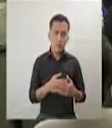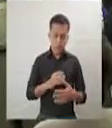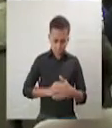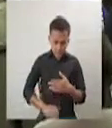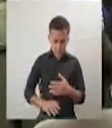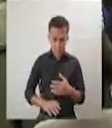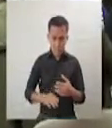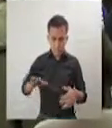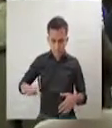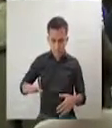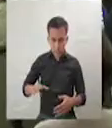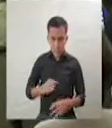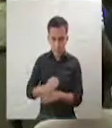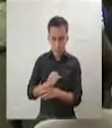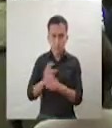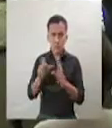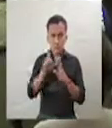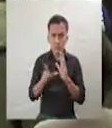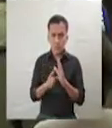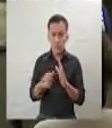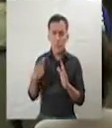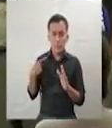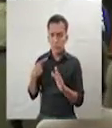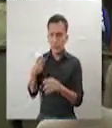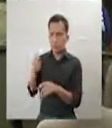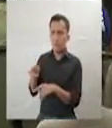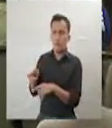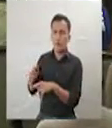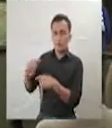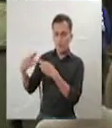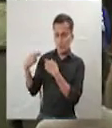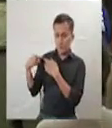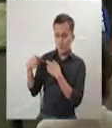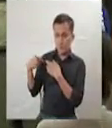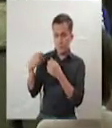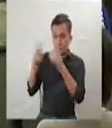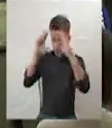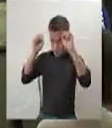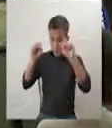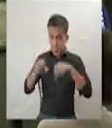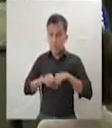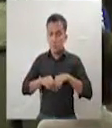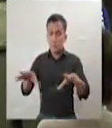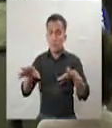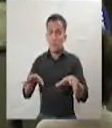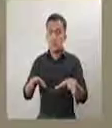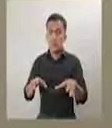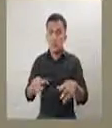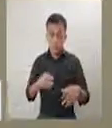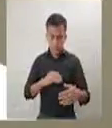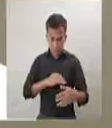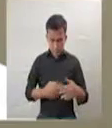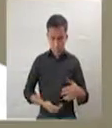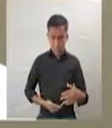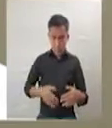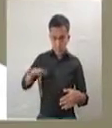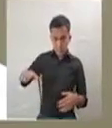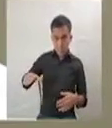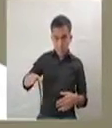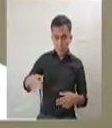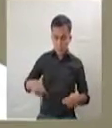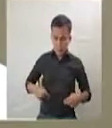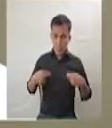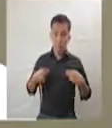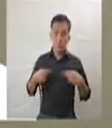ipatupad. At itong mga maternal and child health laws ay nasa puso din ng kabuuang universal health care